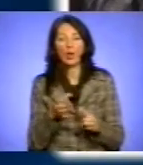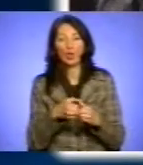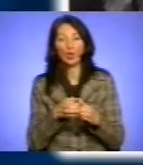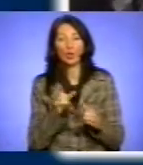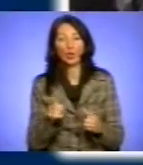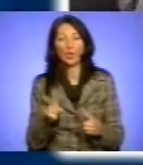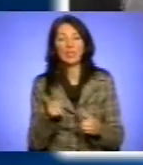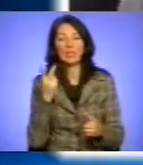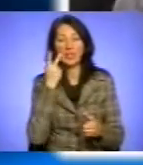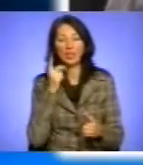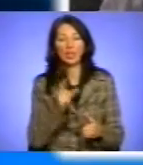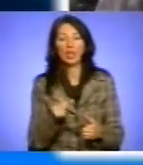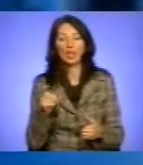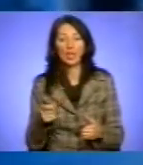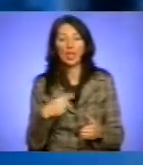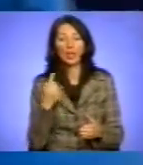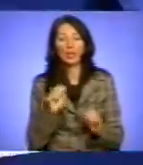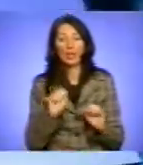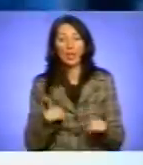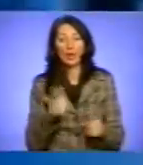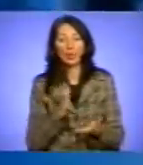області мають можливість скористатися ними?